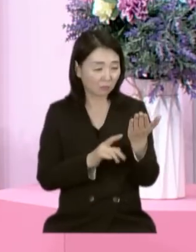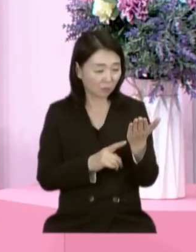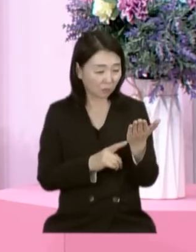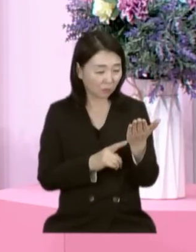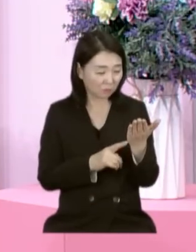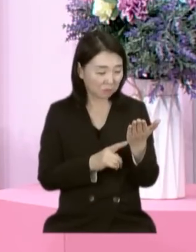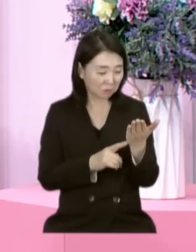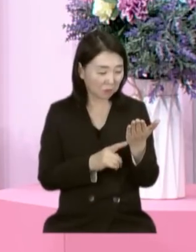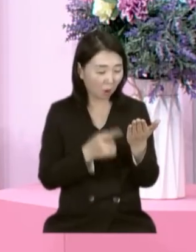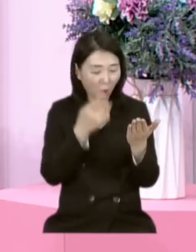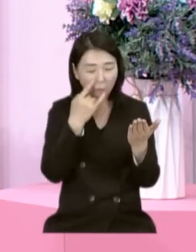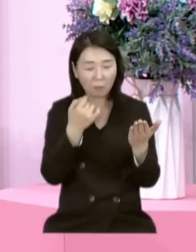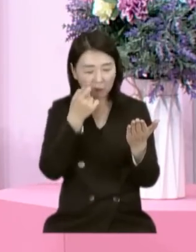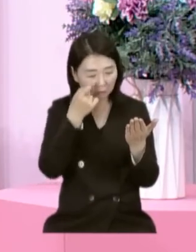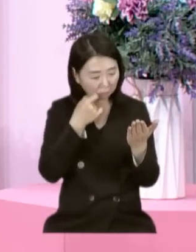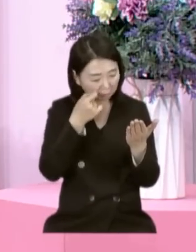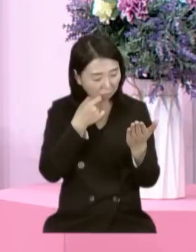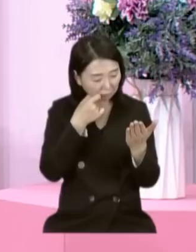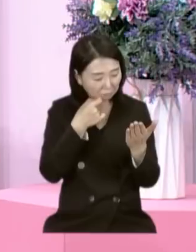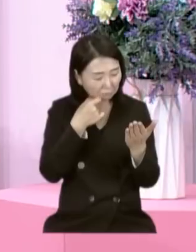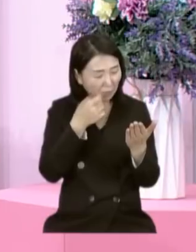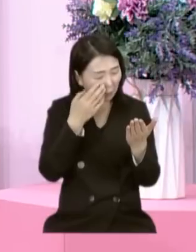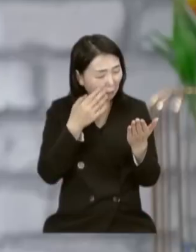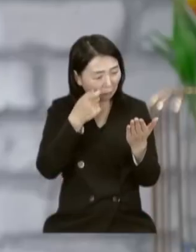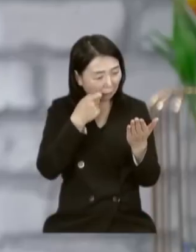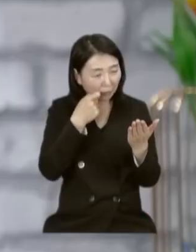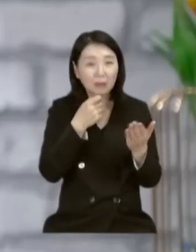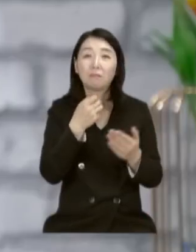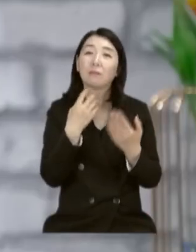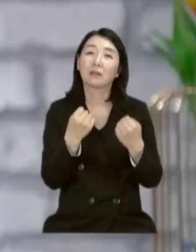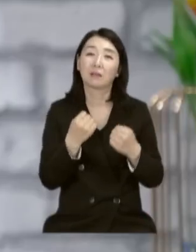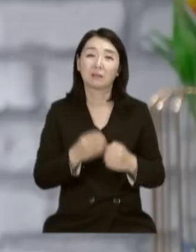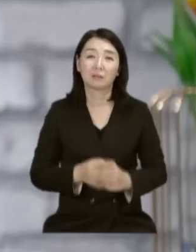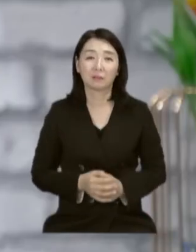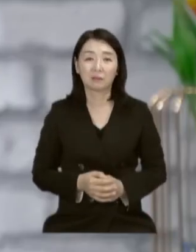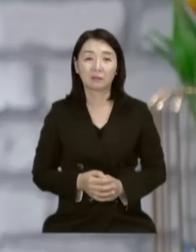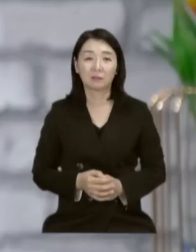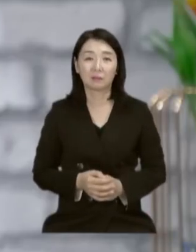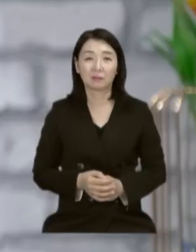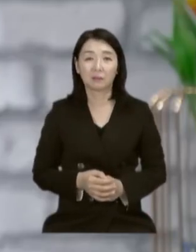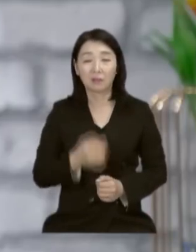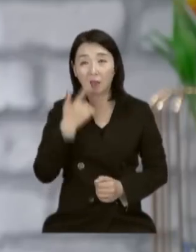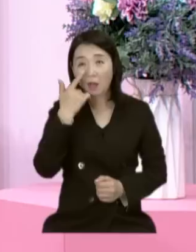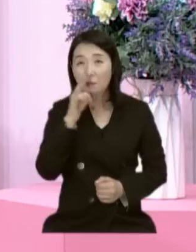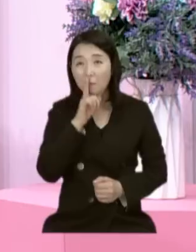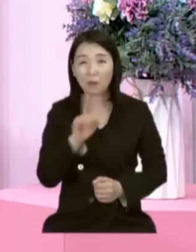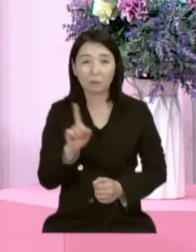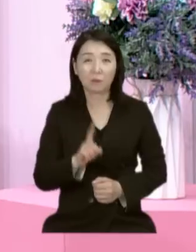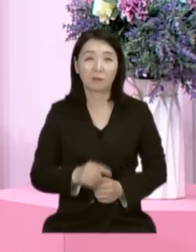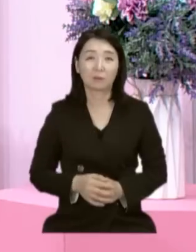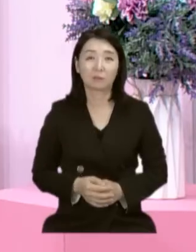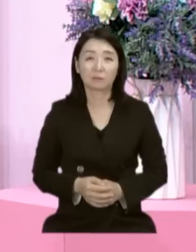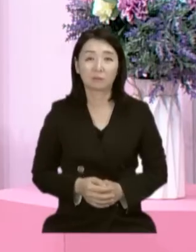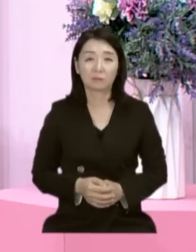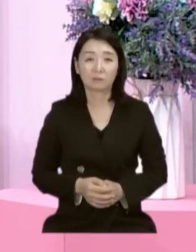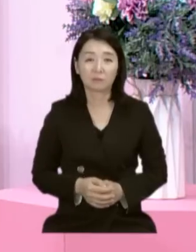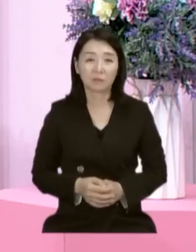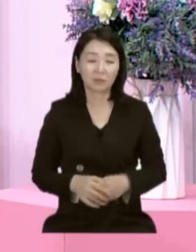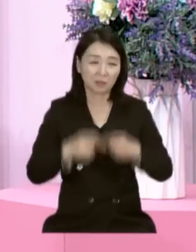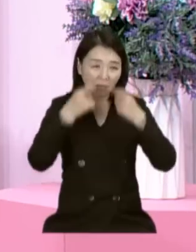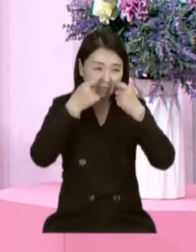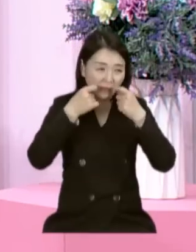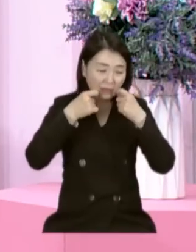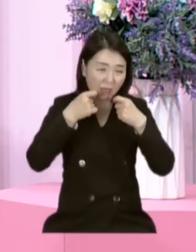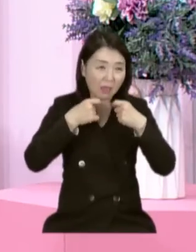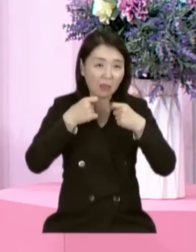그냥 뒤돌아서서 울고 눈물바다신 거예요. 그렇죠. 아버님이 그런 얘기를 하시더랍니다. 그렇게